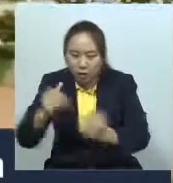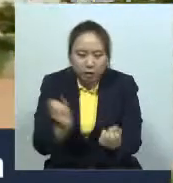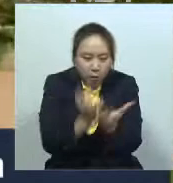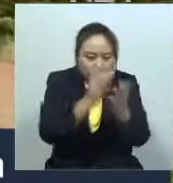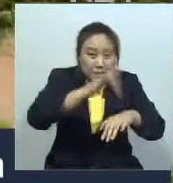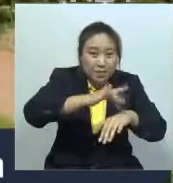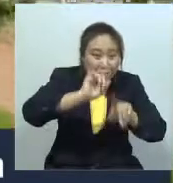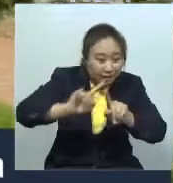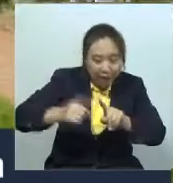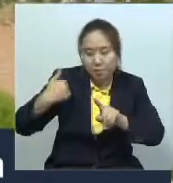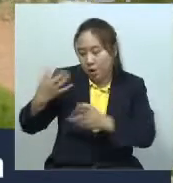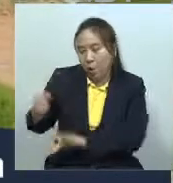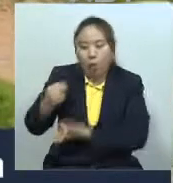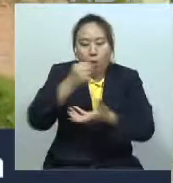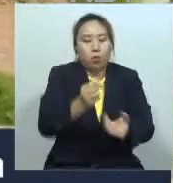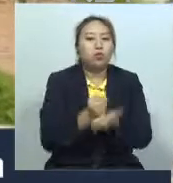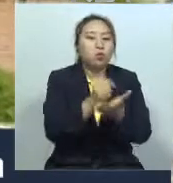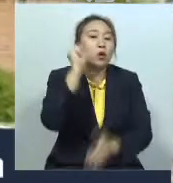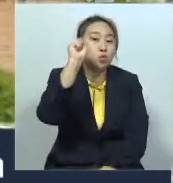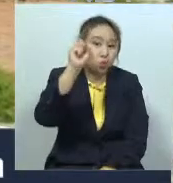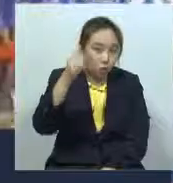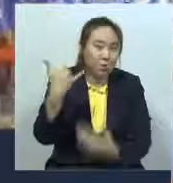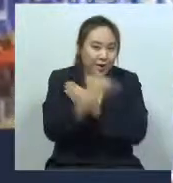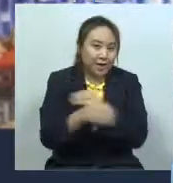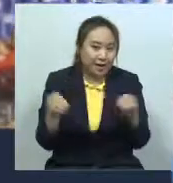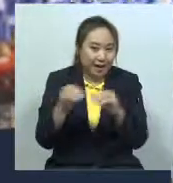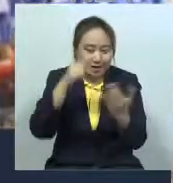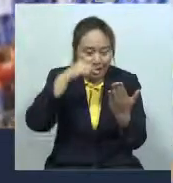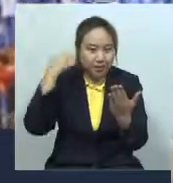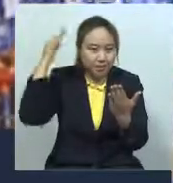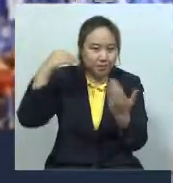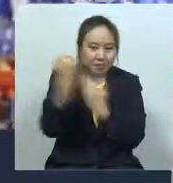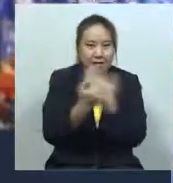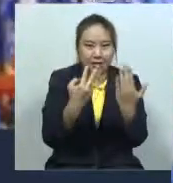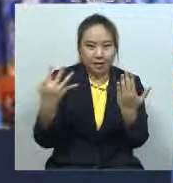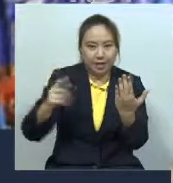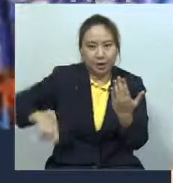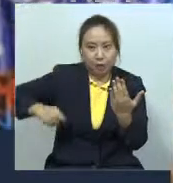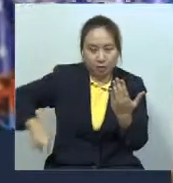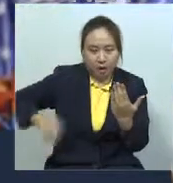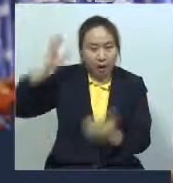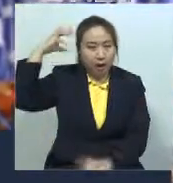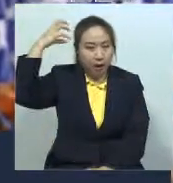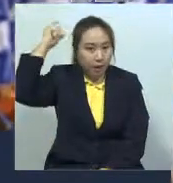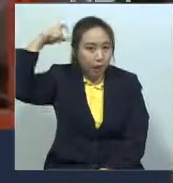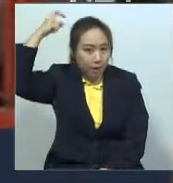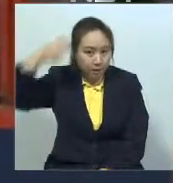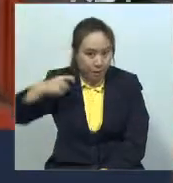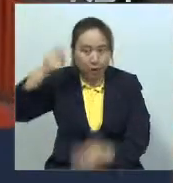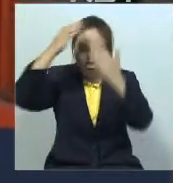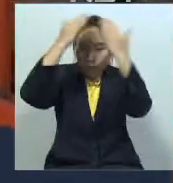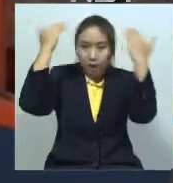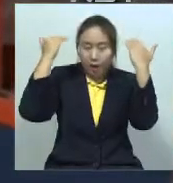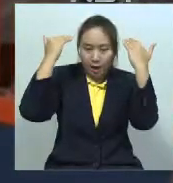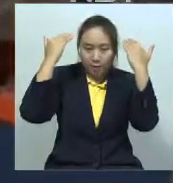ย่างทันท่วงทีครอบคลุมประเทศที่มีชายแดนติดกับไทย4ประเทศคือกัมพูชาลาวเมียนมาและเวียดนามสาม